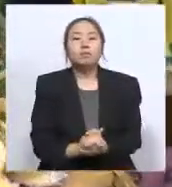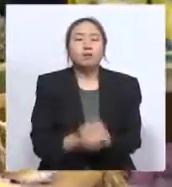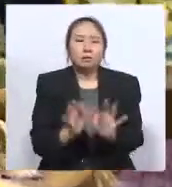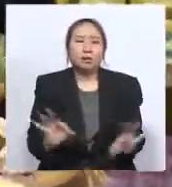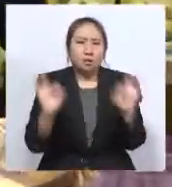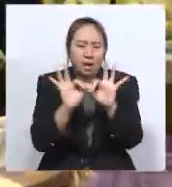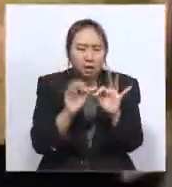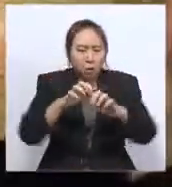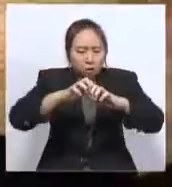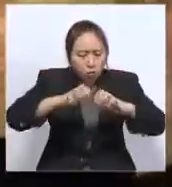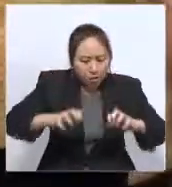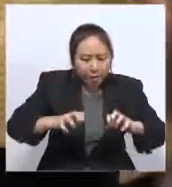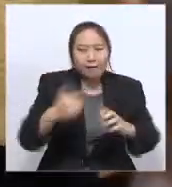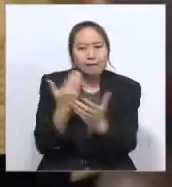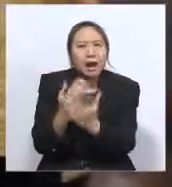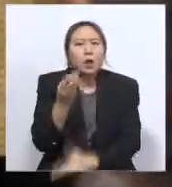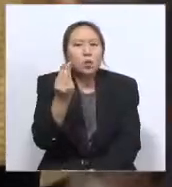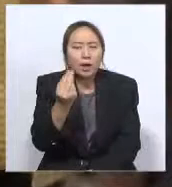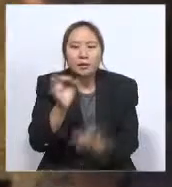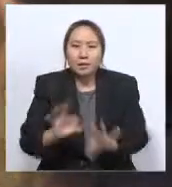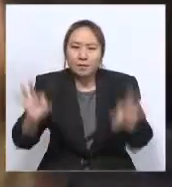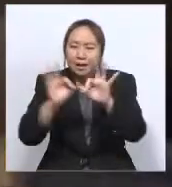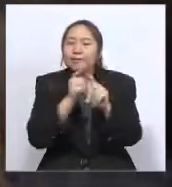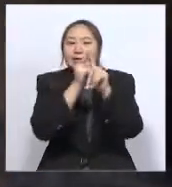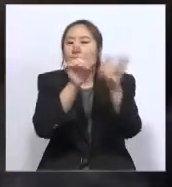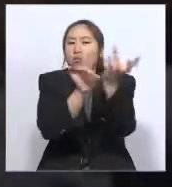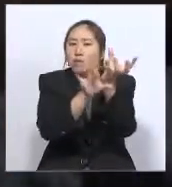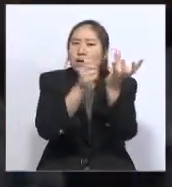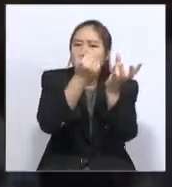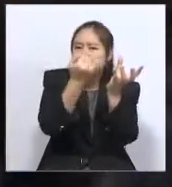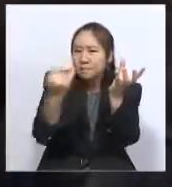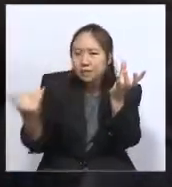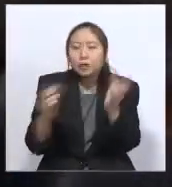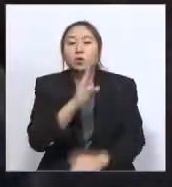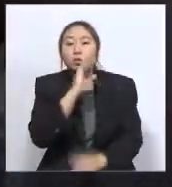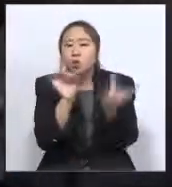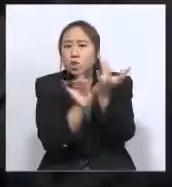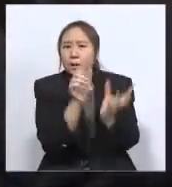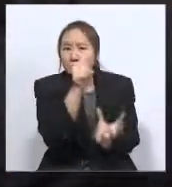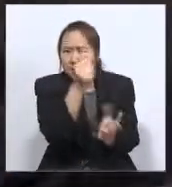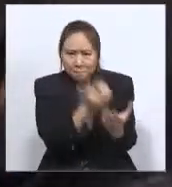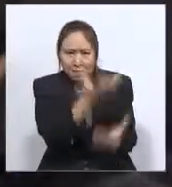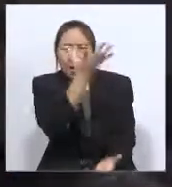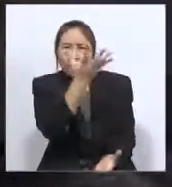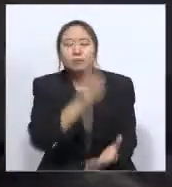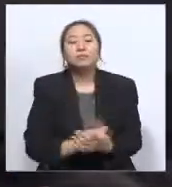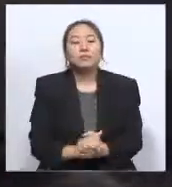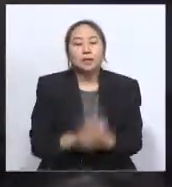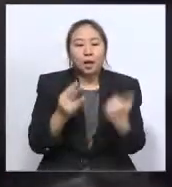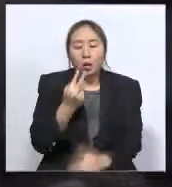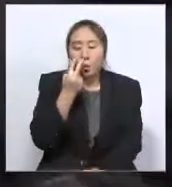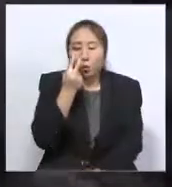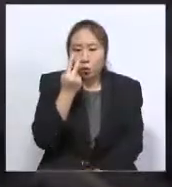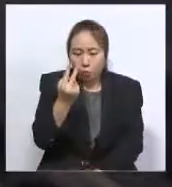วกับราคาทุเรียนที่ขึ้นอยู่กับเกรดของราคาของสินค้าหากเกรดดีจะมีราคาสูงพร้อมเยี่ยมชมเครื่องวัด